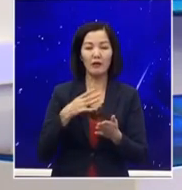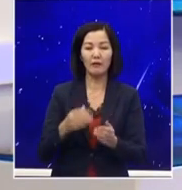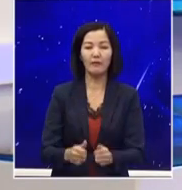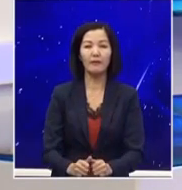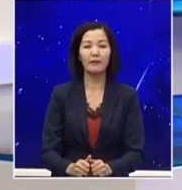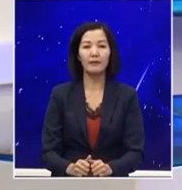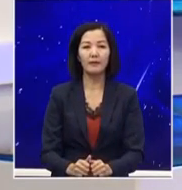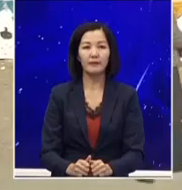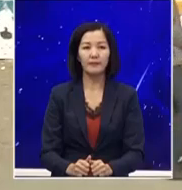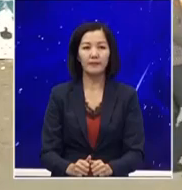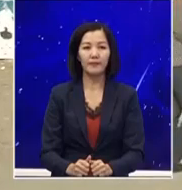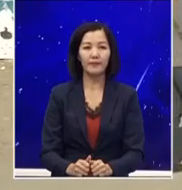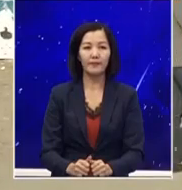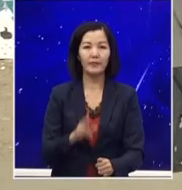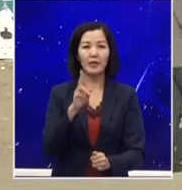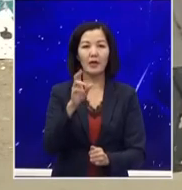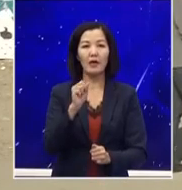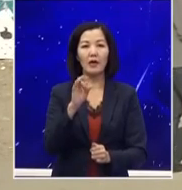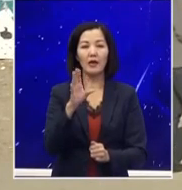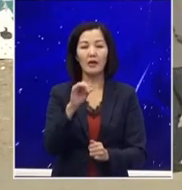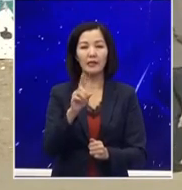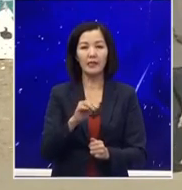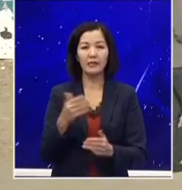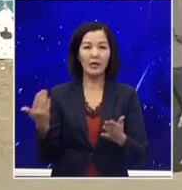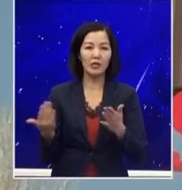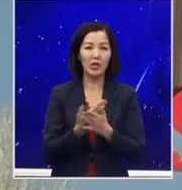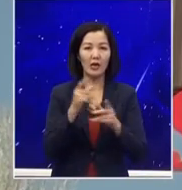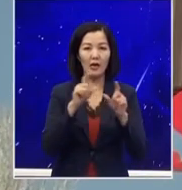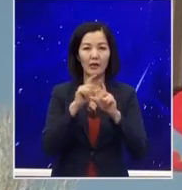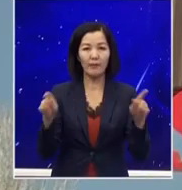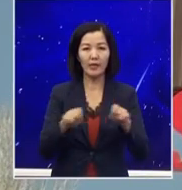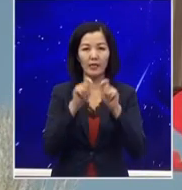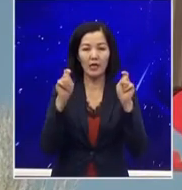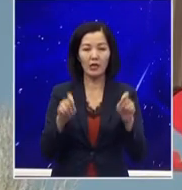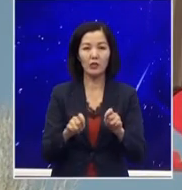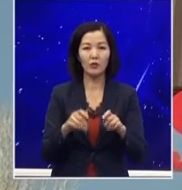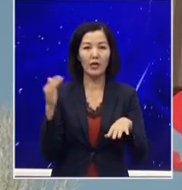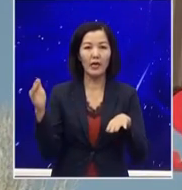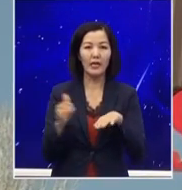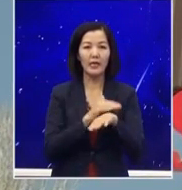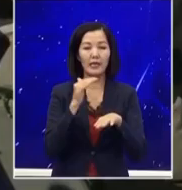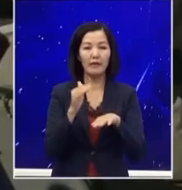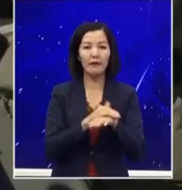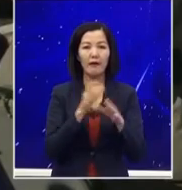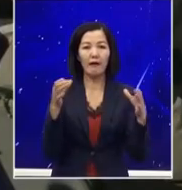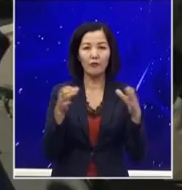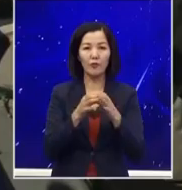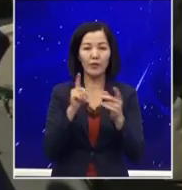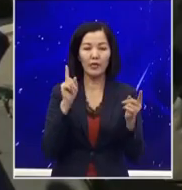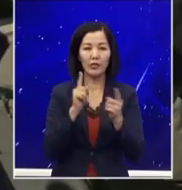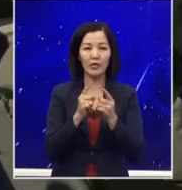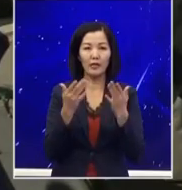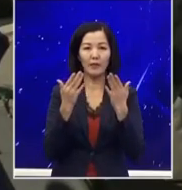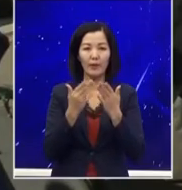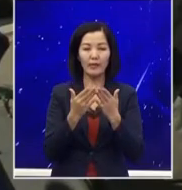толықтырады. Қарасазда алғаш рет бой көтерген сәулетті ғимараттың ашылуына елдің егіз жақсылары жиналды. Ақсақалдар ақпатасын